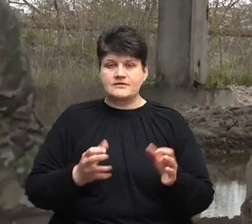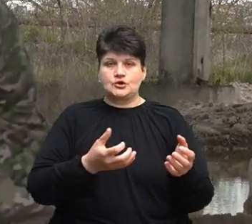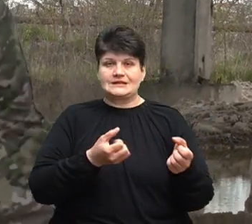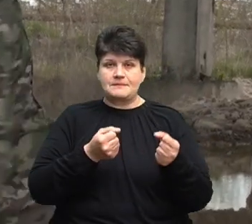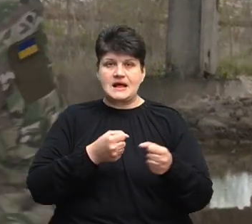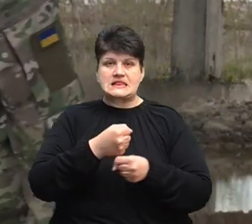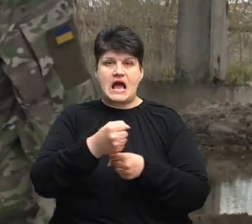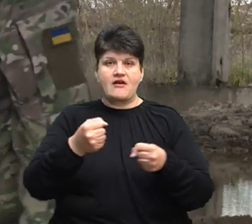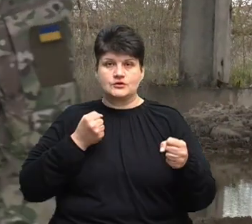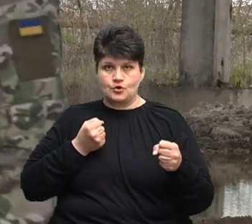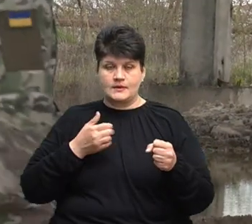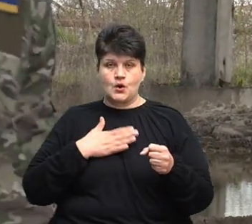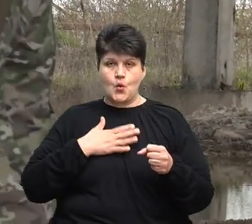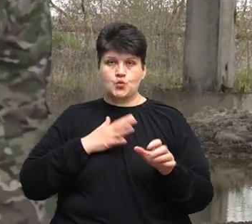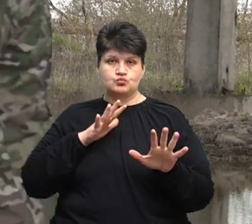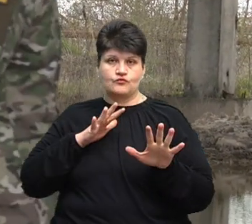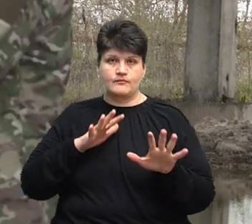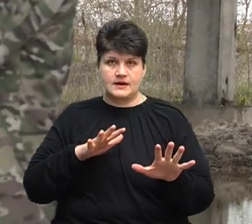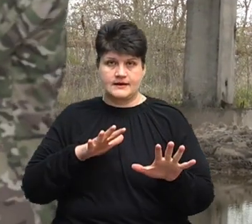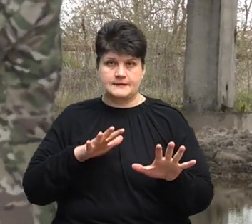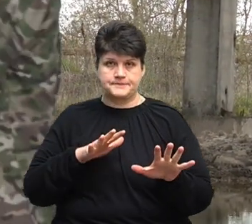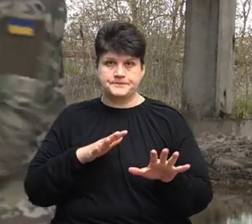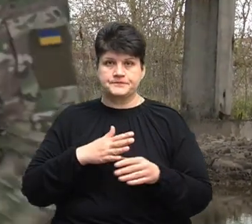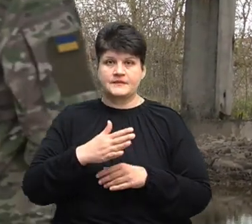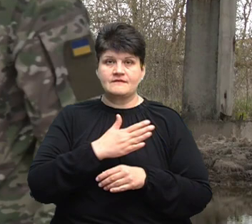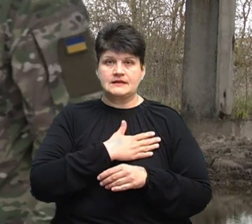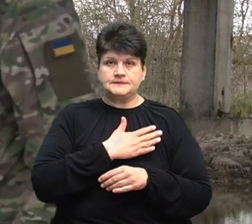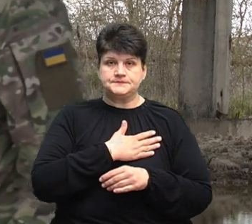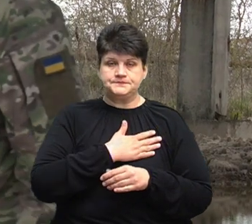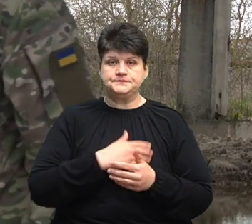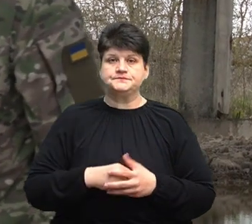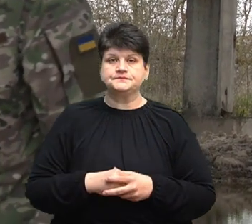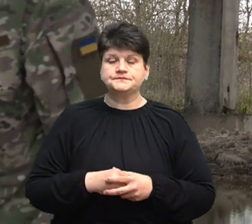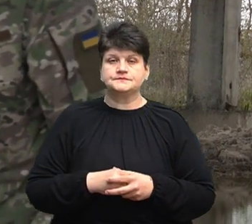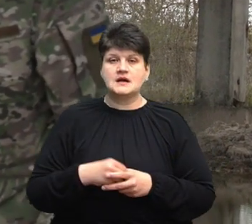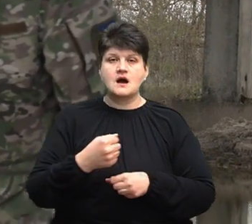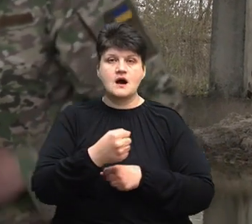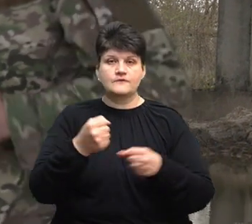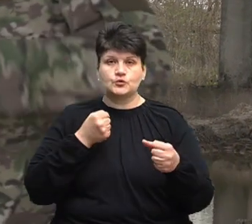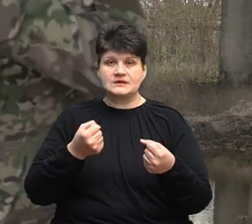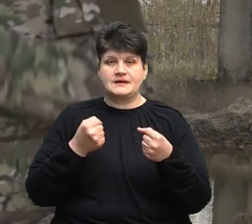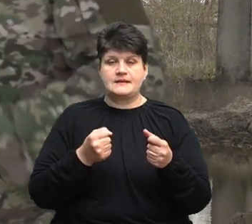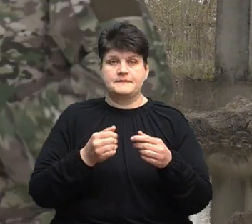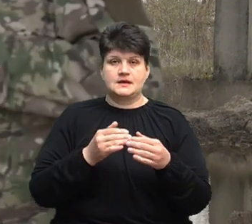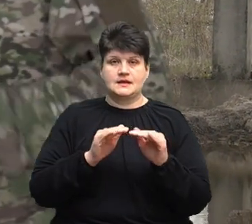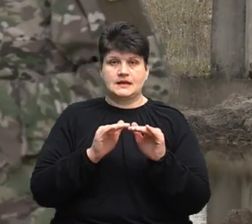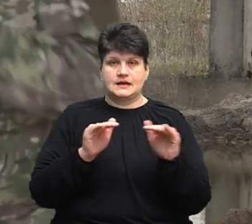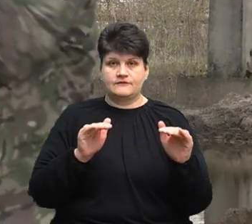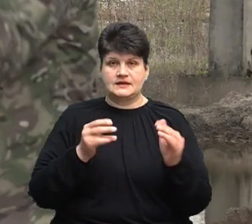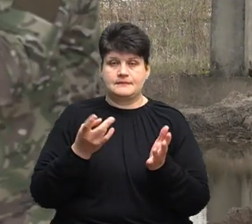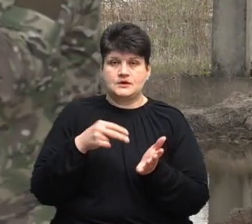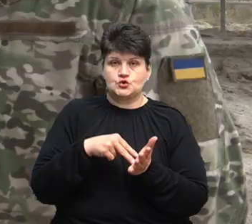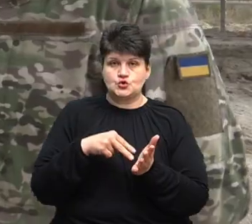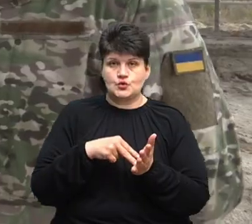трошки вперед. Вкладка має бути сюди в плече, тут є виємка. Автомат тримаємо рівно. І треба стояти своїм